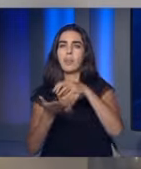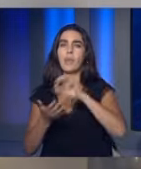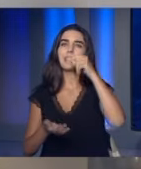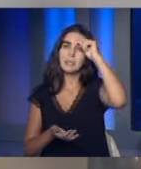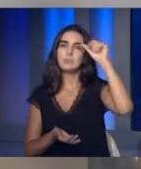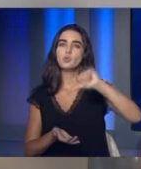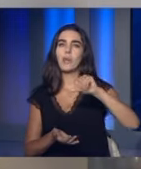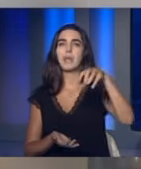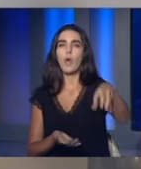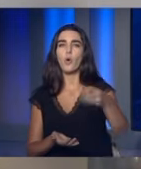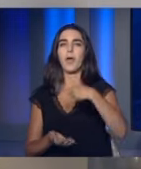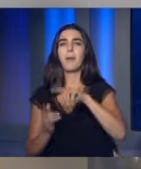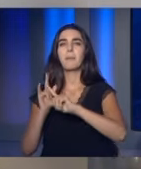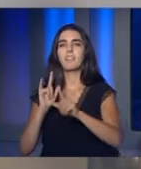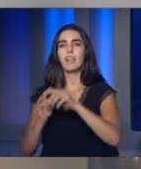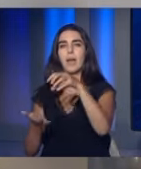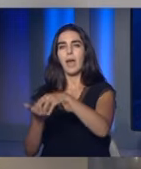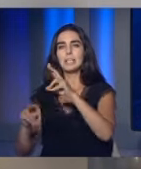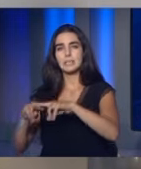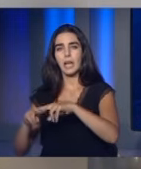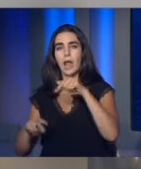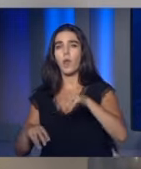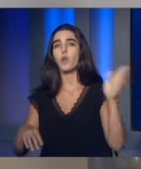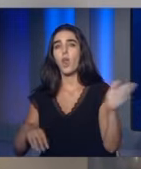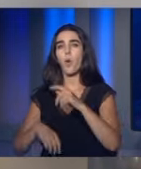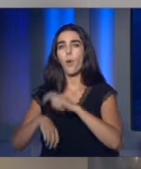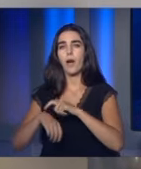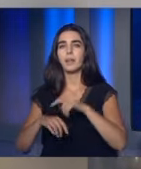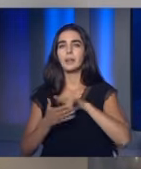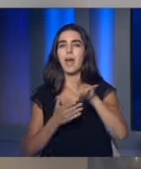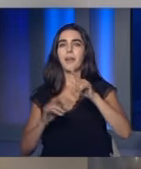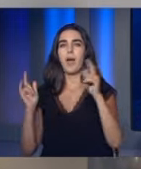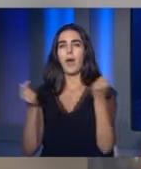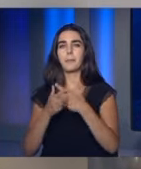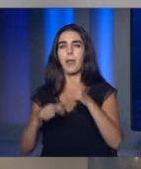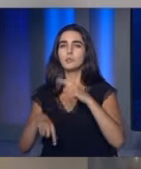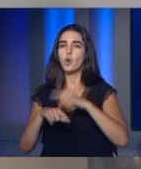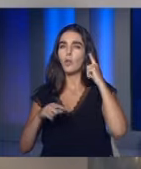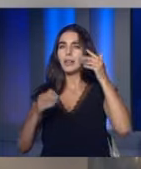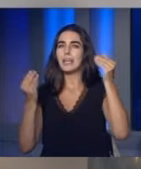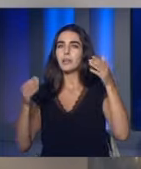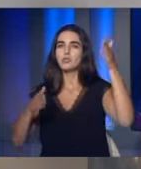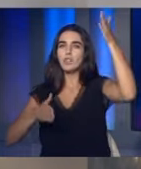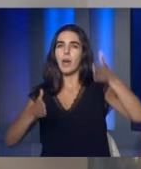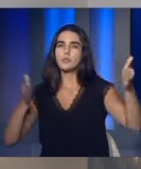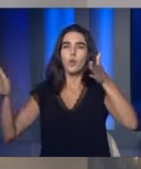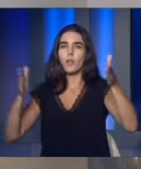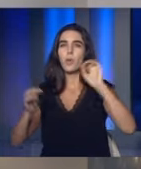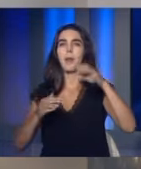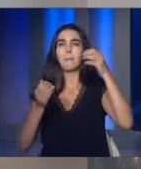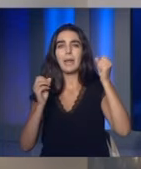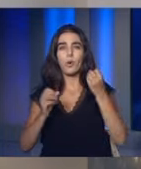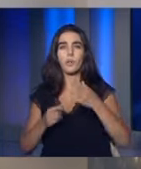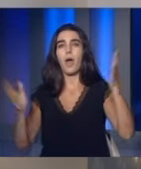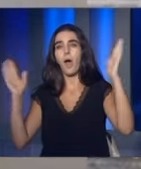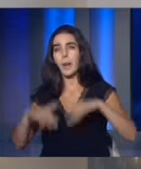المستجدات الميدانية، تعرضت أطراف بلدة النقورة في القطاع الغربي لقصف مدفعي إسرائيلي في وقت خرق الطيران الحربي